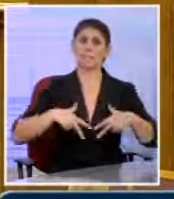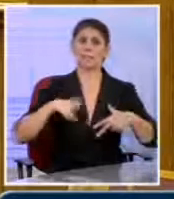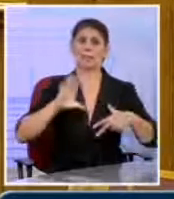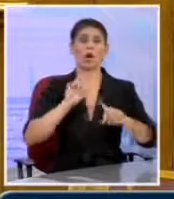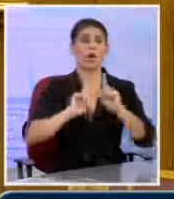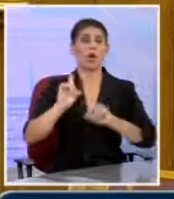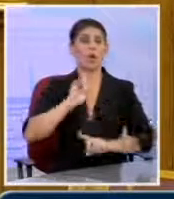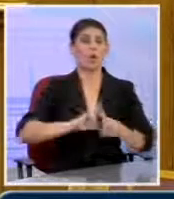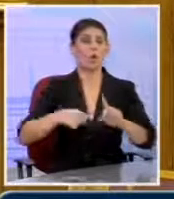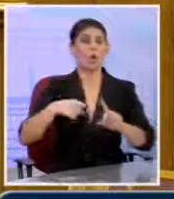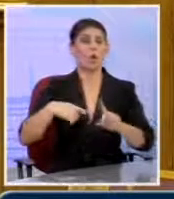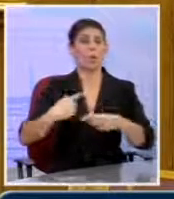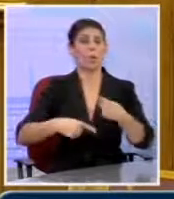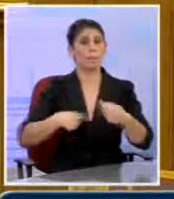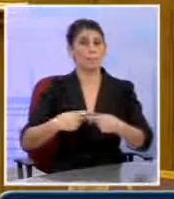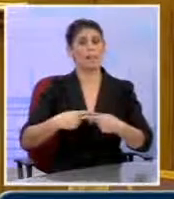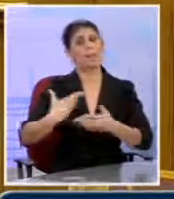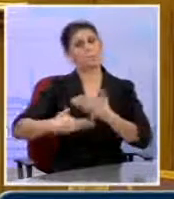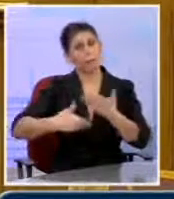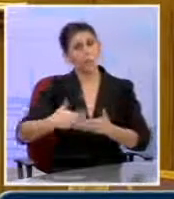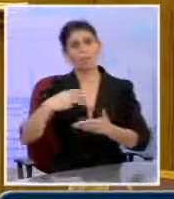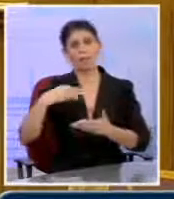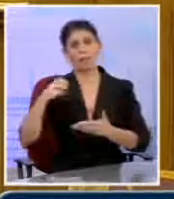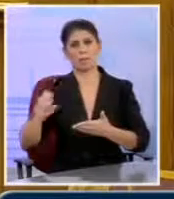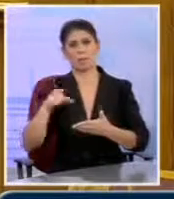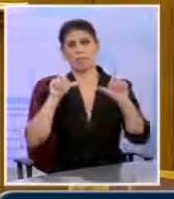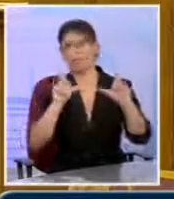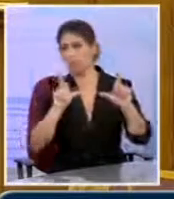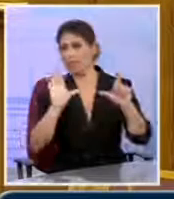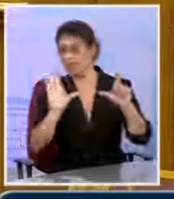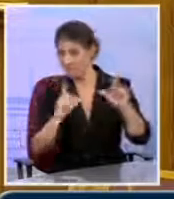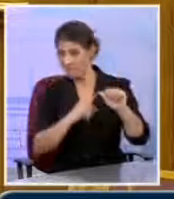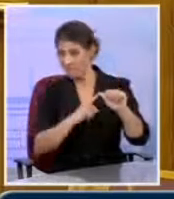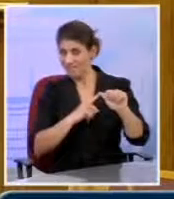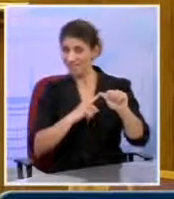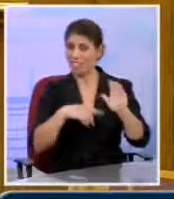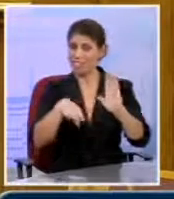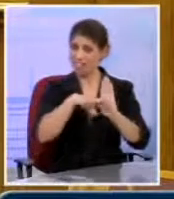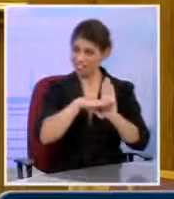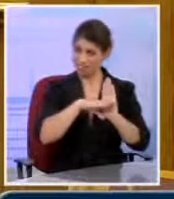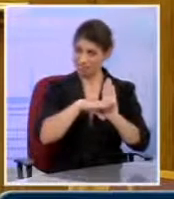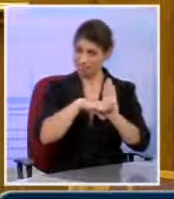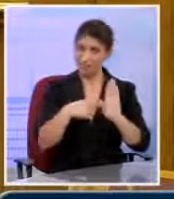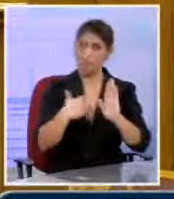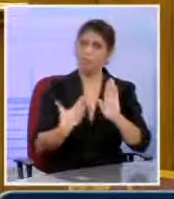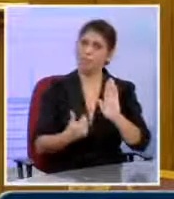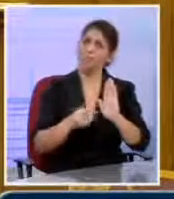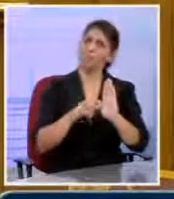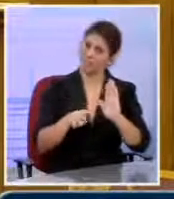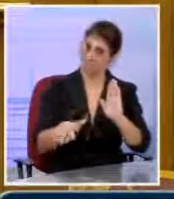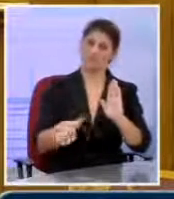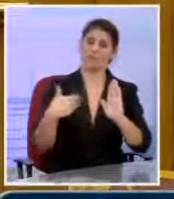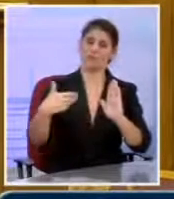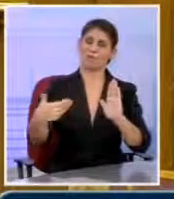εμπειρία και παράδοση στα ΜΜΕ. Πρόκειται για φωτογραφική διάταξη, η οποία είχε τις επιπτώσεις της